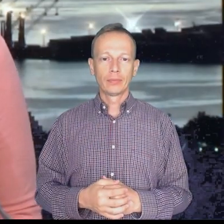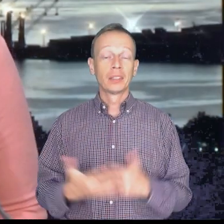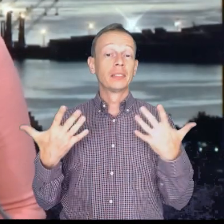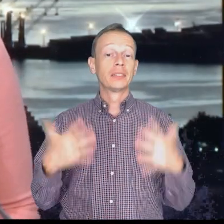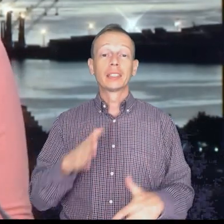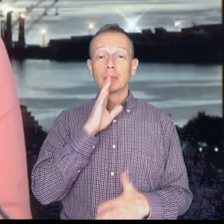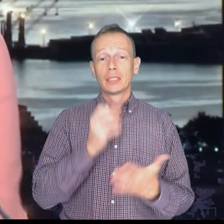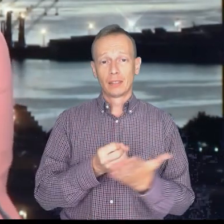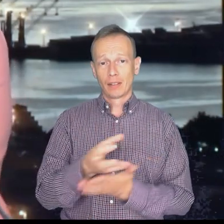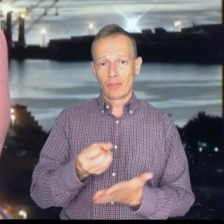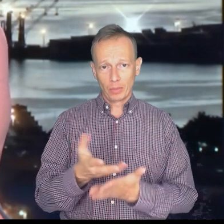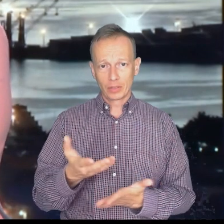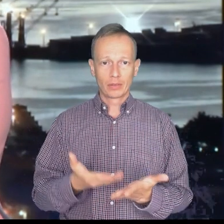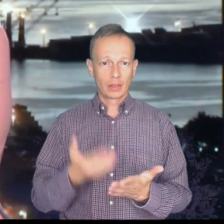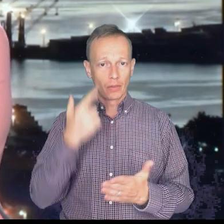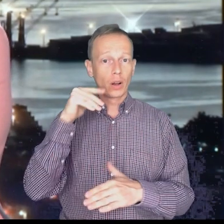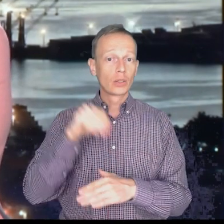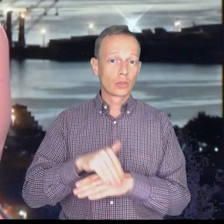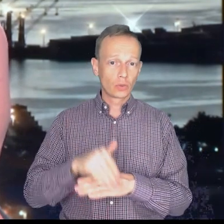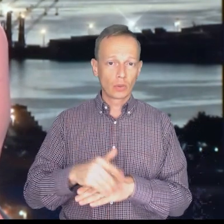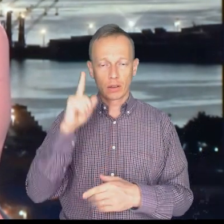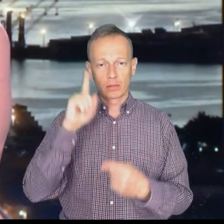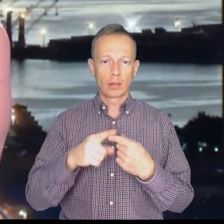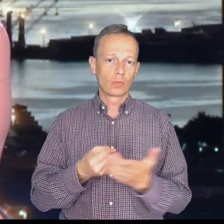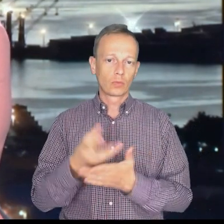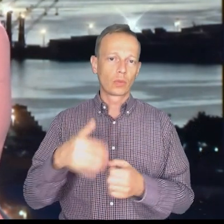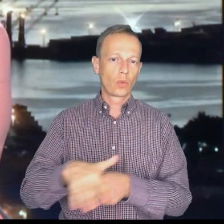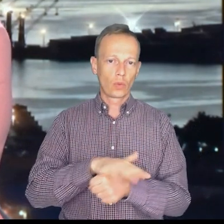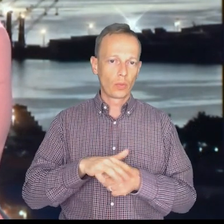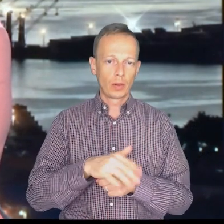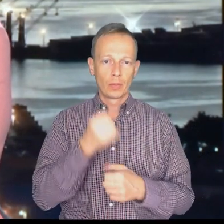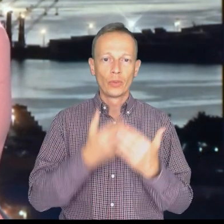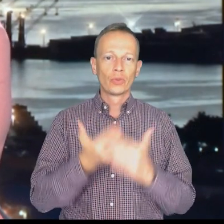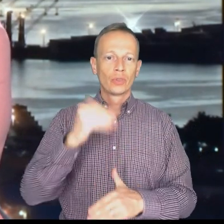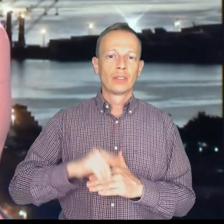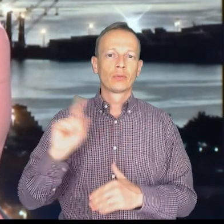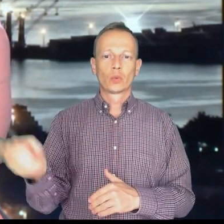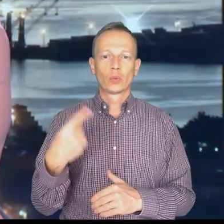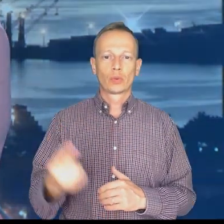informations à la mi-journée. Je vous retrouve ce soir pour votre journal télévisé. Très bonne journée à tous.